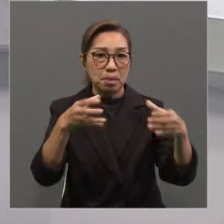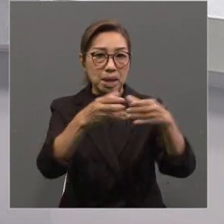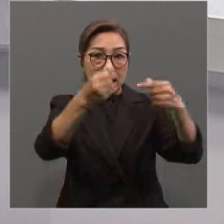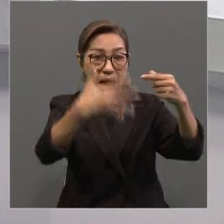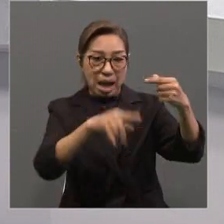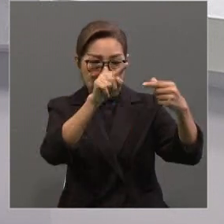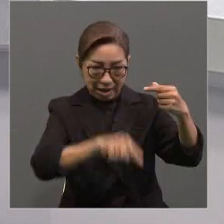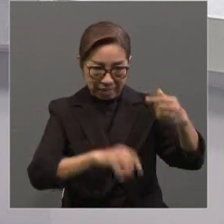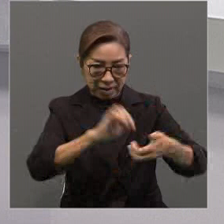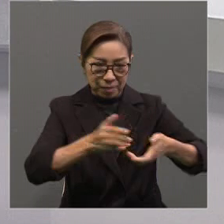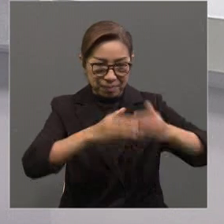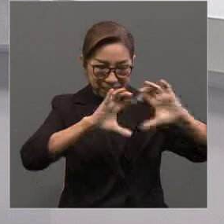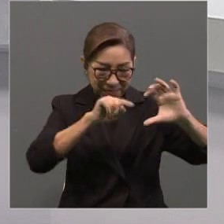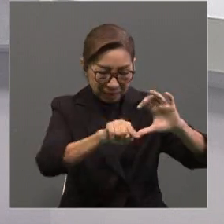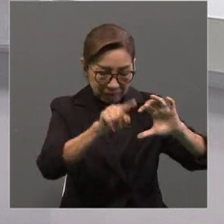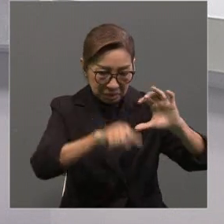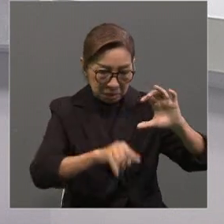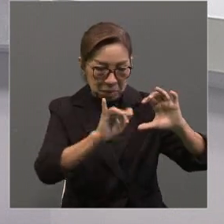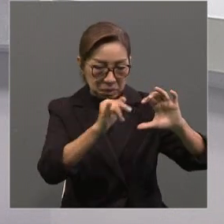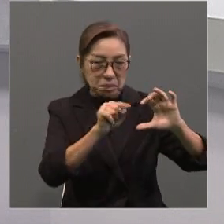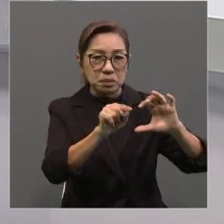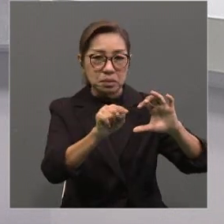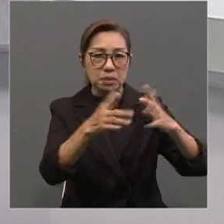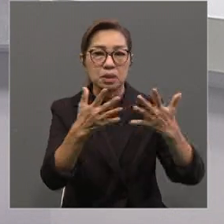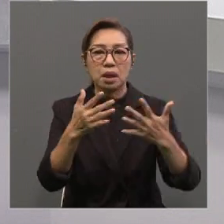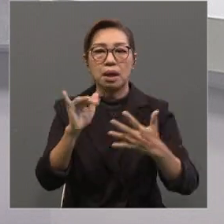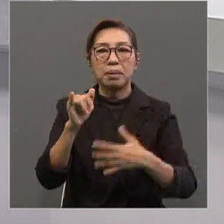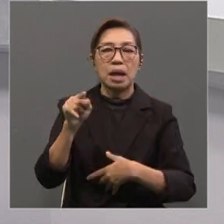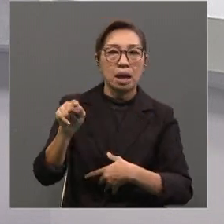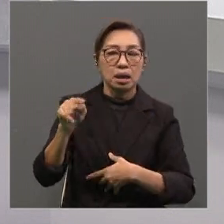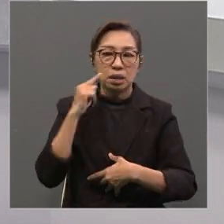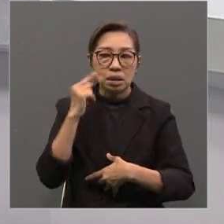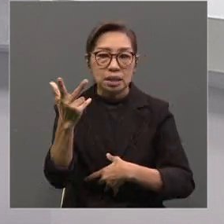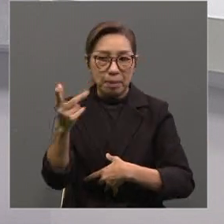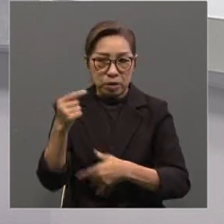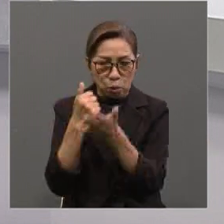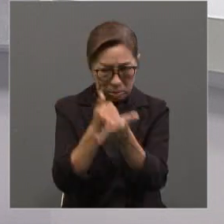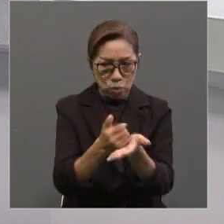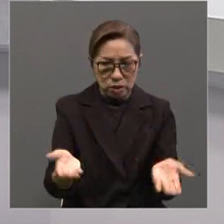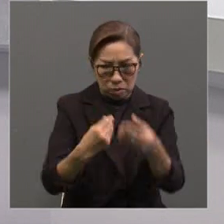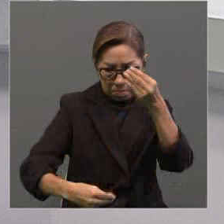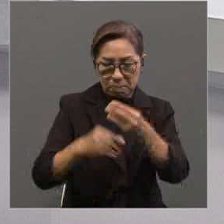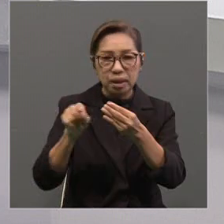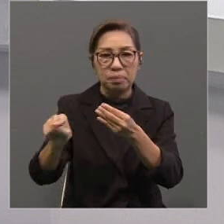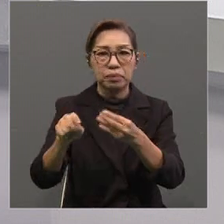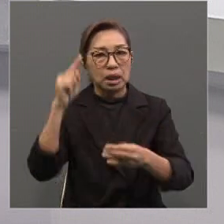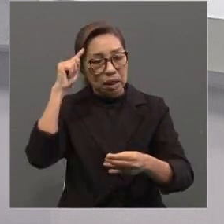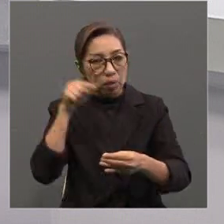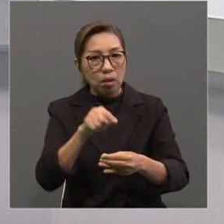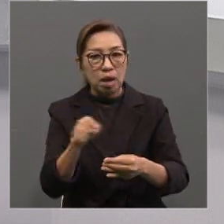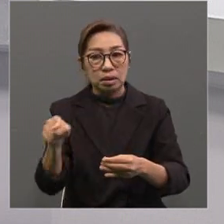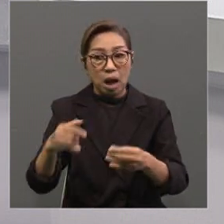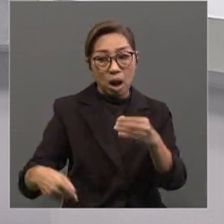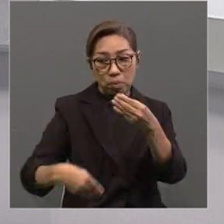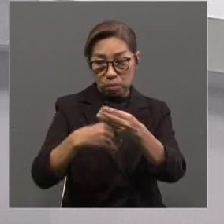เกิดว่าดูคะแนนอันดับ1ก็ก้าวไกลก็น่าจะโหวตให้คุณพิธาเป็นนายกรัฐมนตรี แน่นอน ก็เลยไปอยู่ที่3พรรคการเมืองนั่นเอง ใช่ที่คนก็จับตามองดูเยอะเหมือนกันเพ